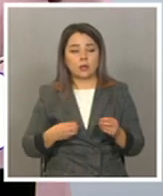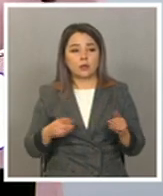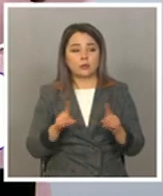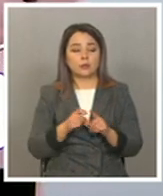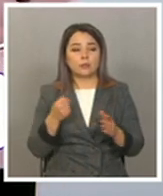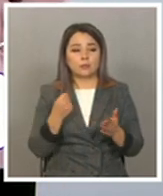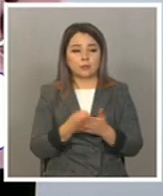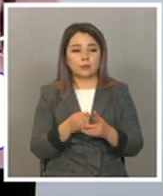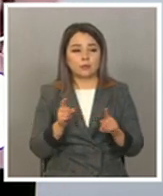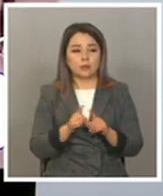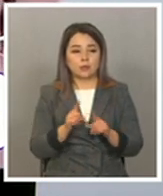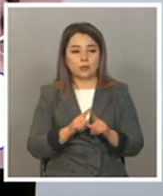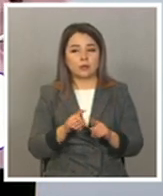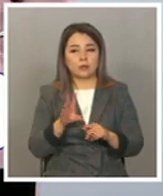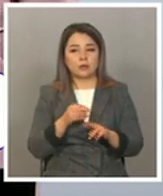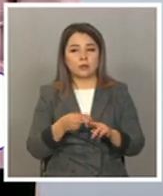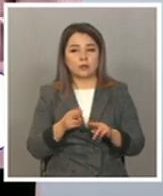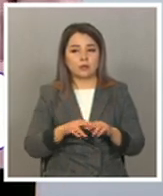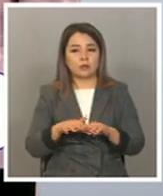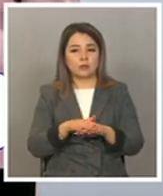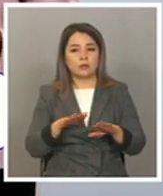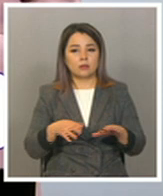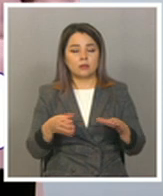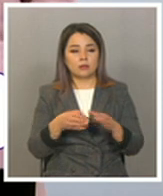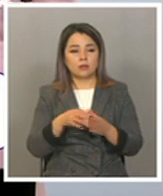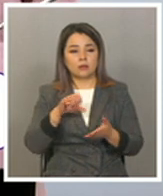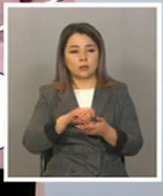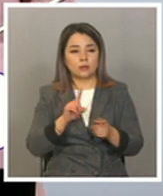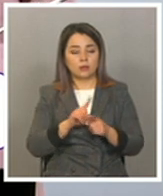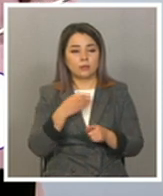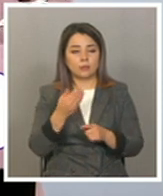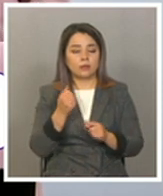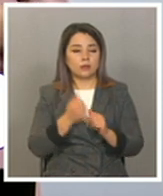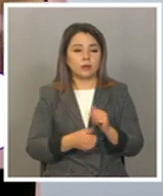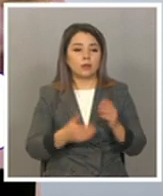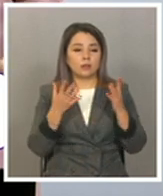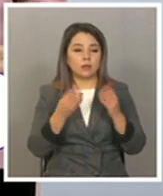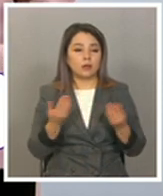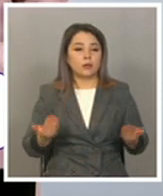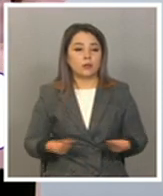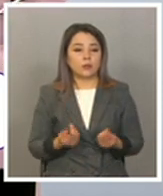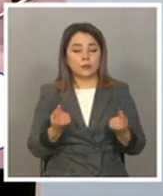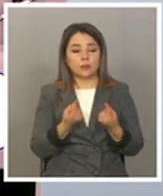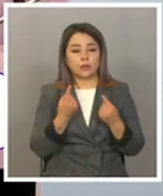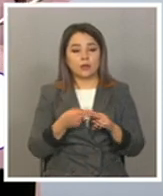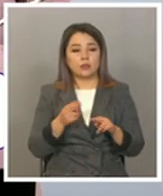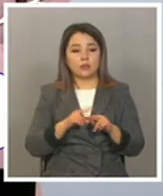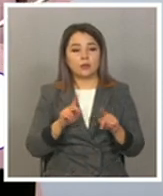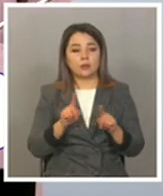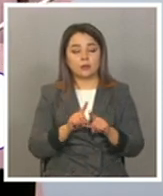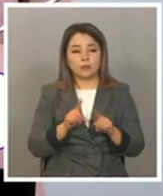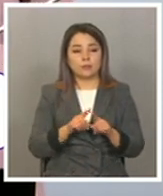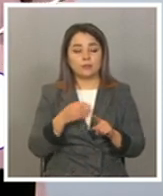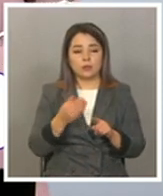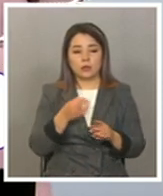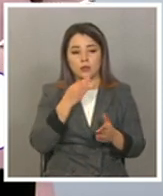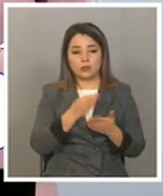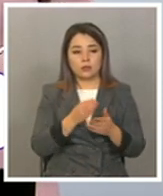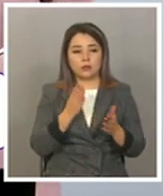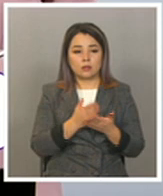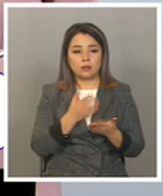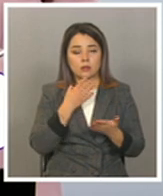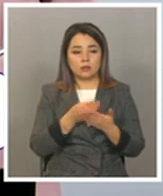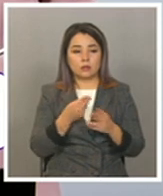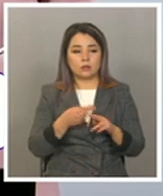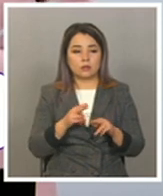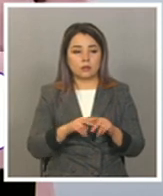металдар сілтілік металдар қатарына жатады. Сіздер күнделікті тұрмыста алюминий, темір сияқты көптеген металдарды